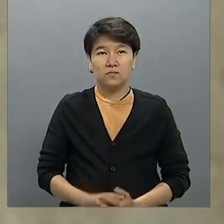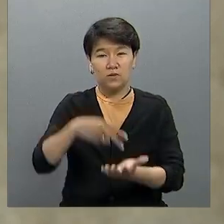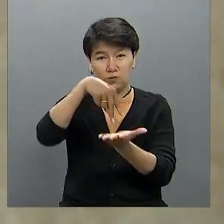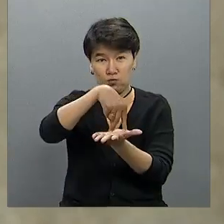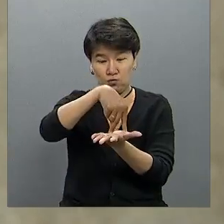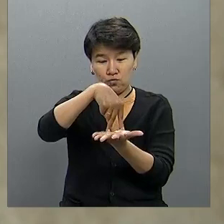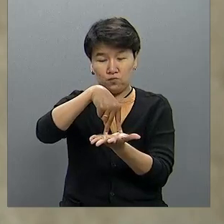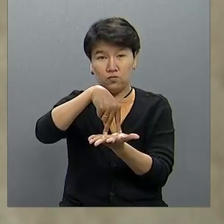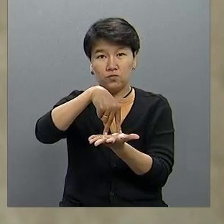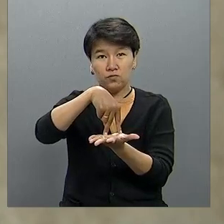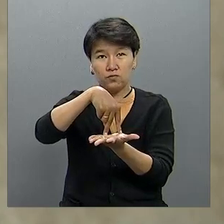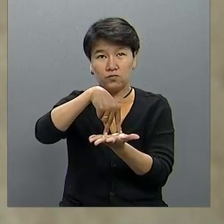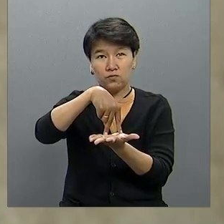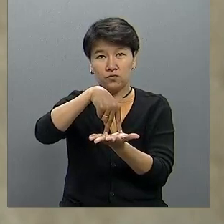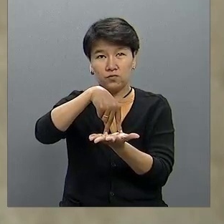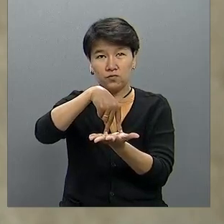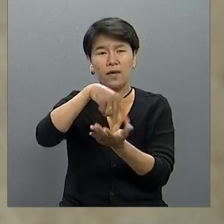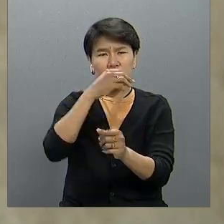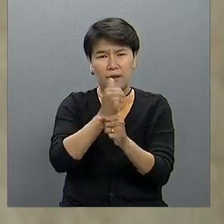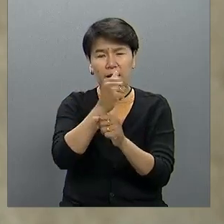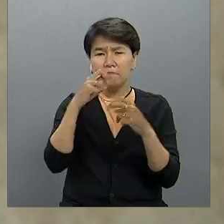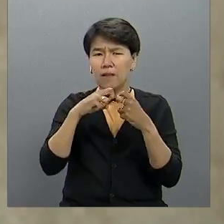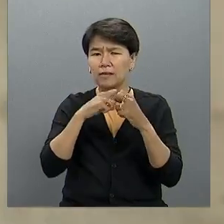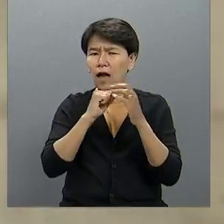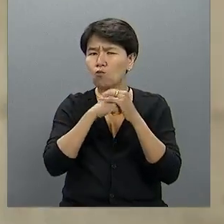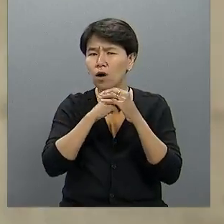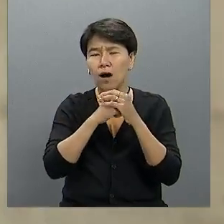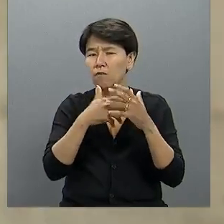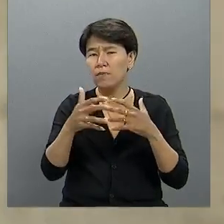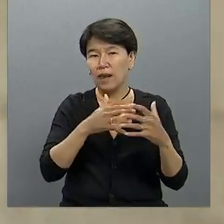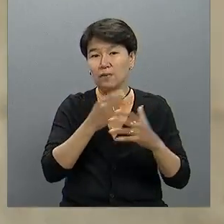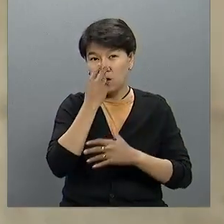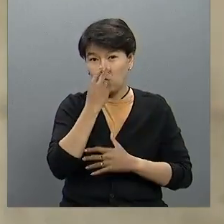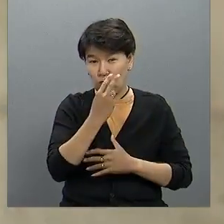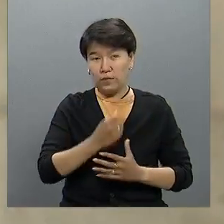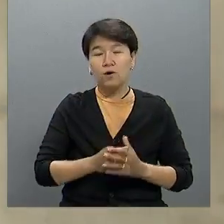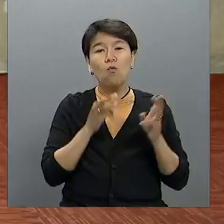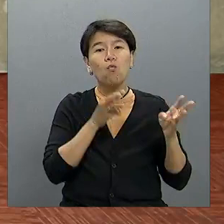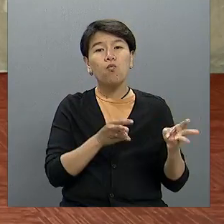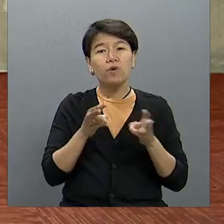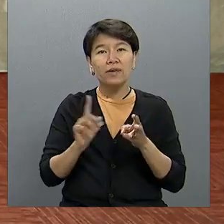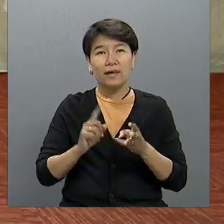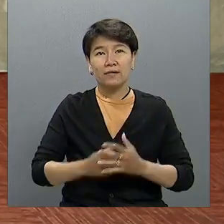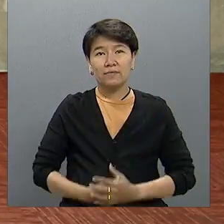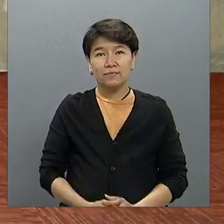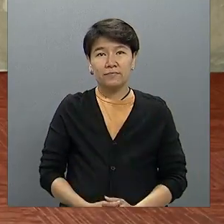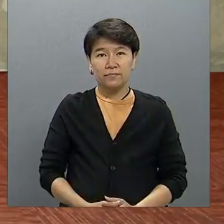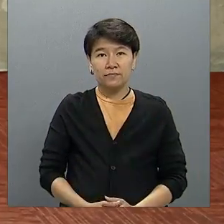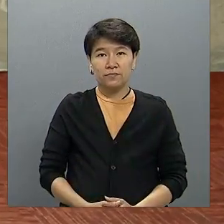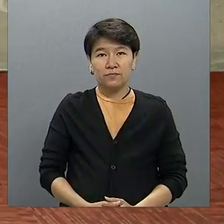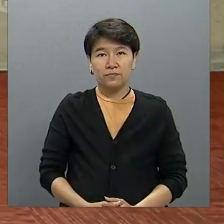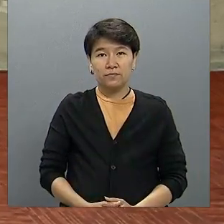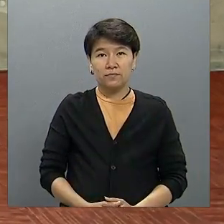ก็เหมาะสำหรับคนที่มีปัญหาเรื่องเข่านะหรือว่ากระโดดไม่ได้นะคะวิธีการเริ่มต้นค่ะให้เรามายืนตรงนะคะแบบ